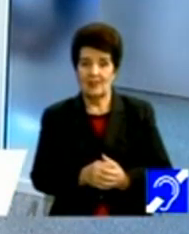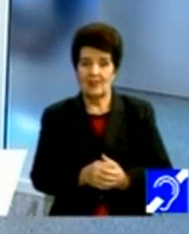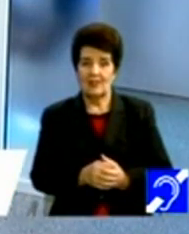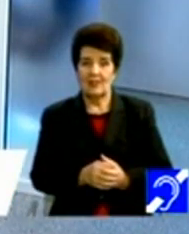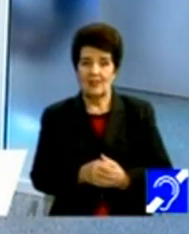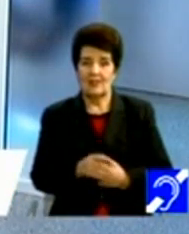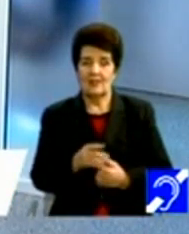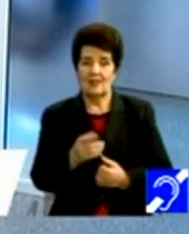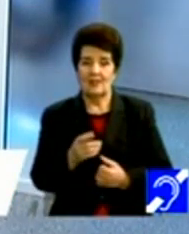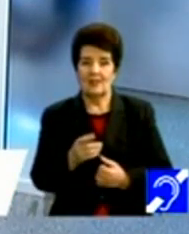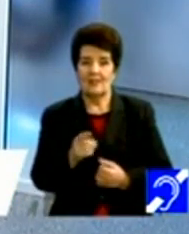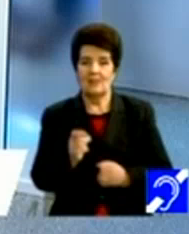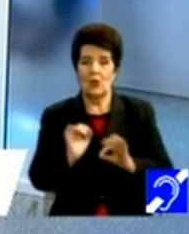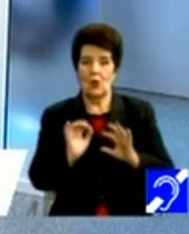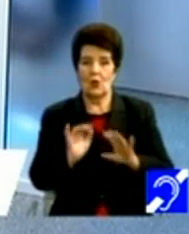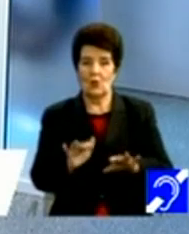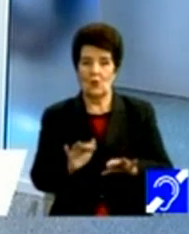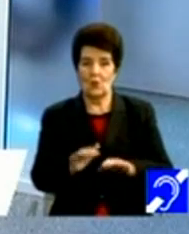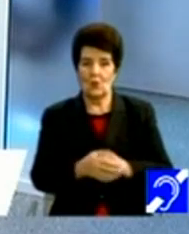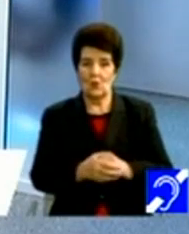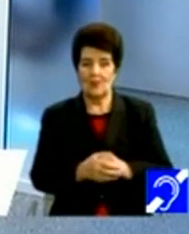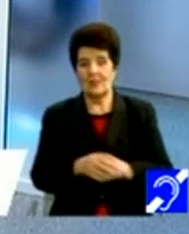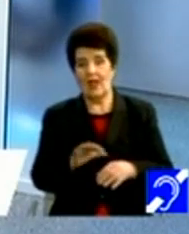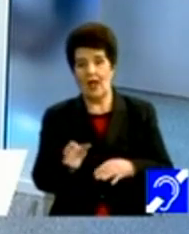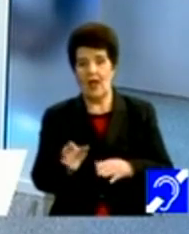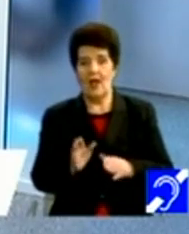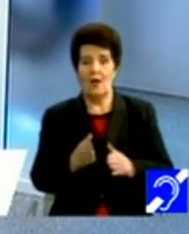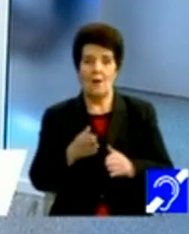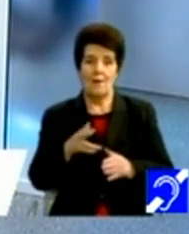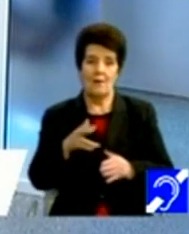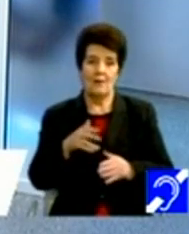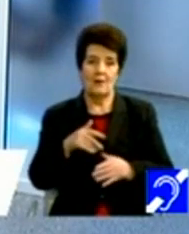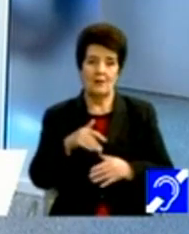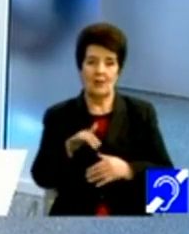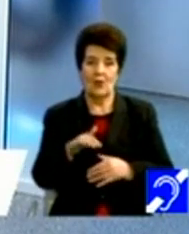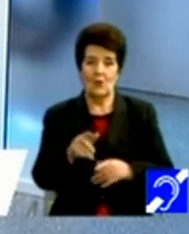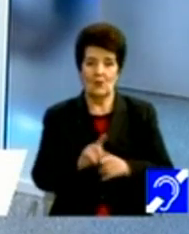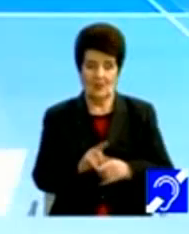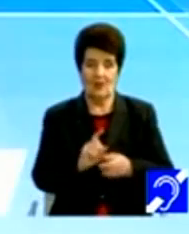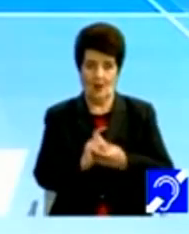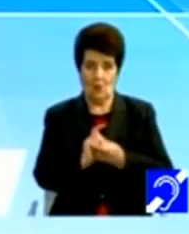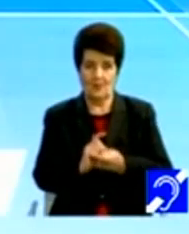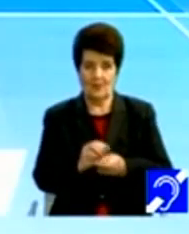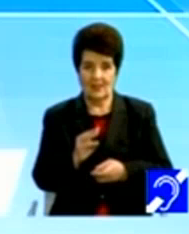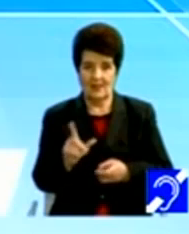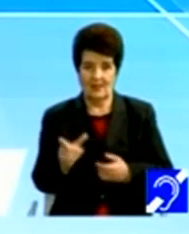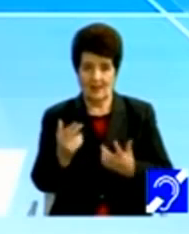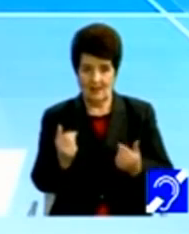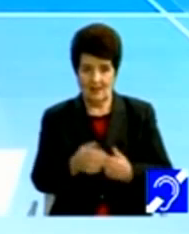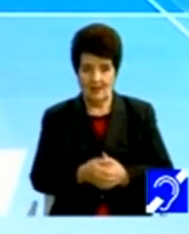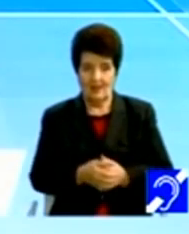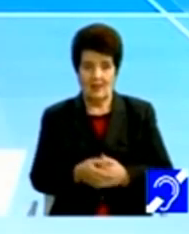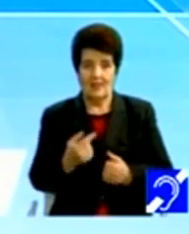domnul Deliu întreba ce vă mână în cursă, vedeți la asta, fiind cu trecut așa de sportiv, de boxor, a zis ce vă mână în luptă, da? Eu, de